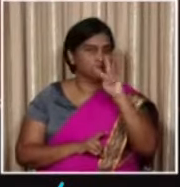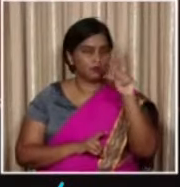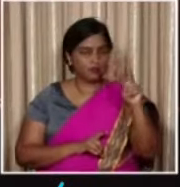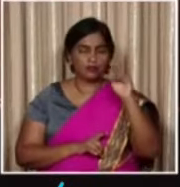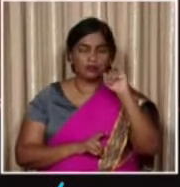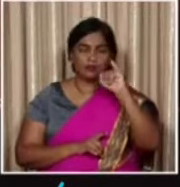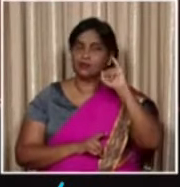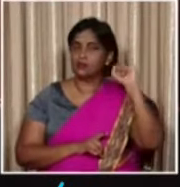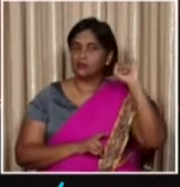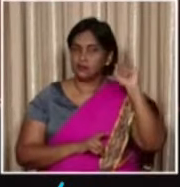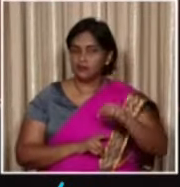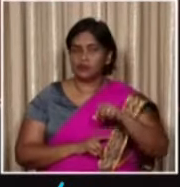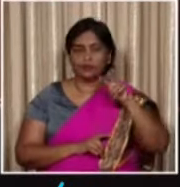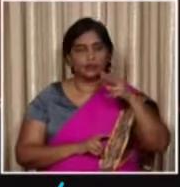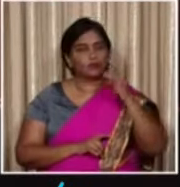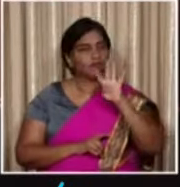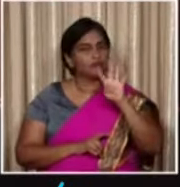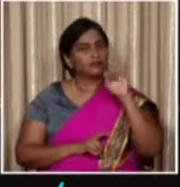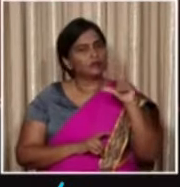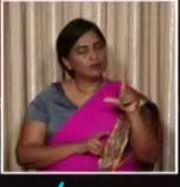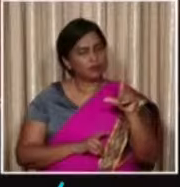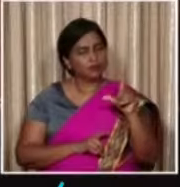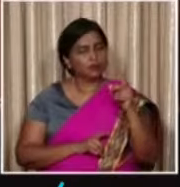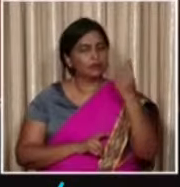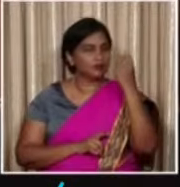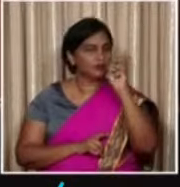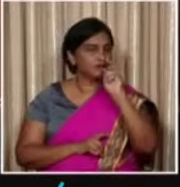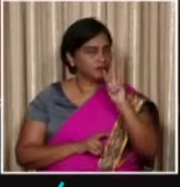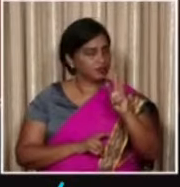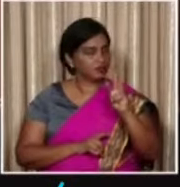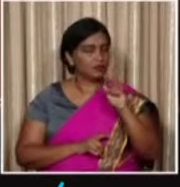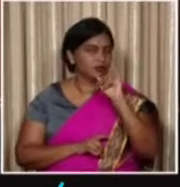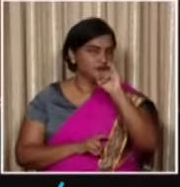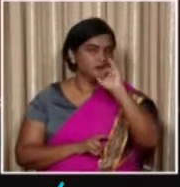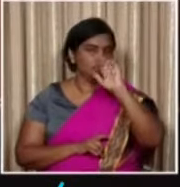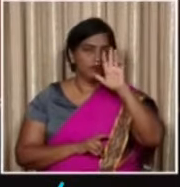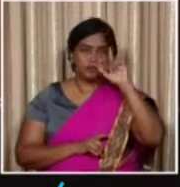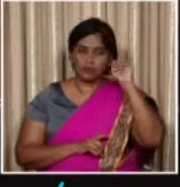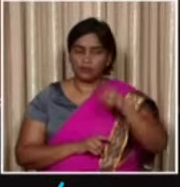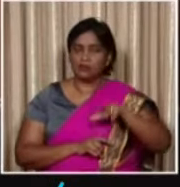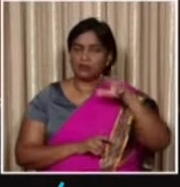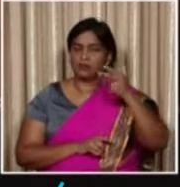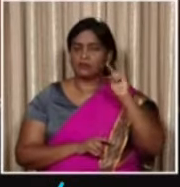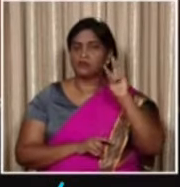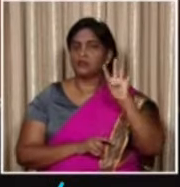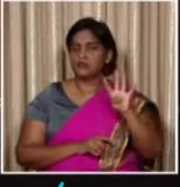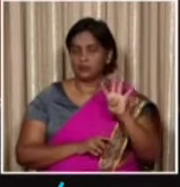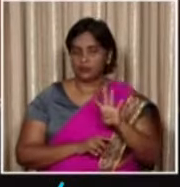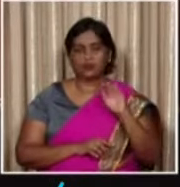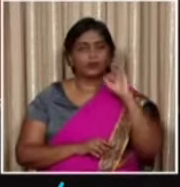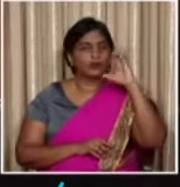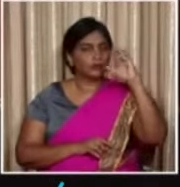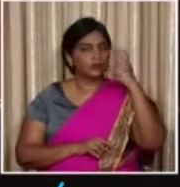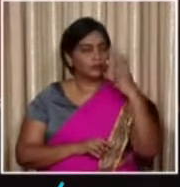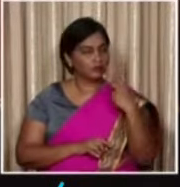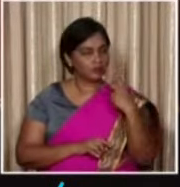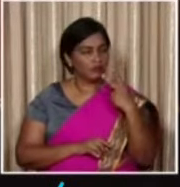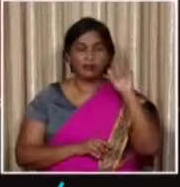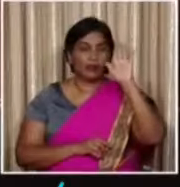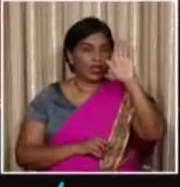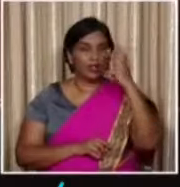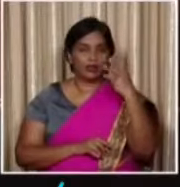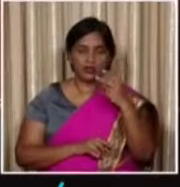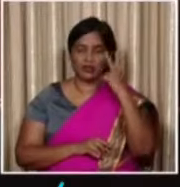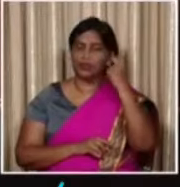වසරේ 66247යි 2023 වසරේදී 69834යි ආ 2